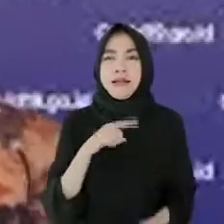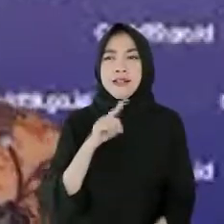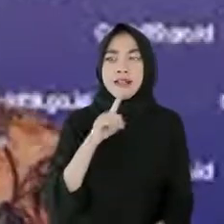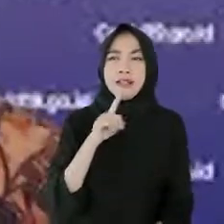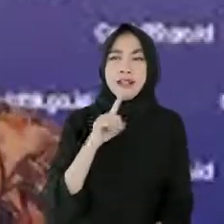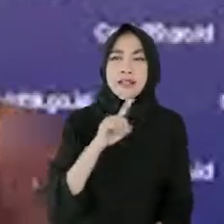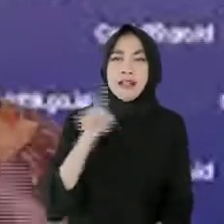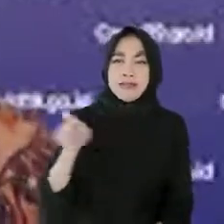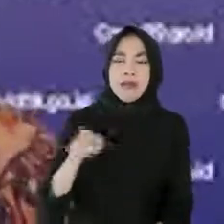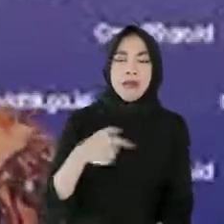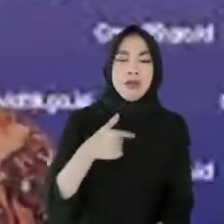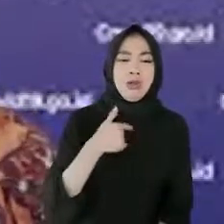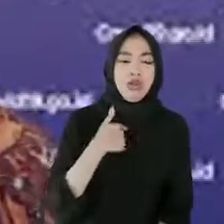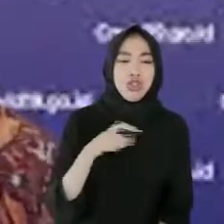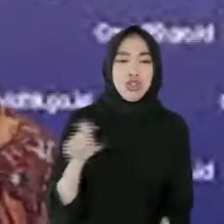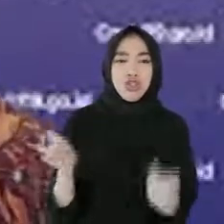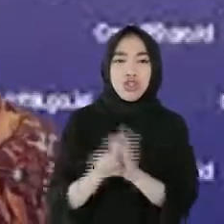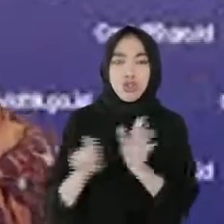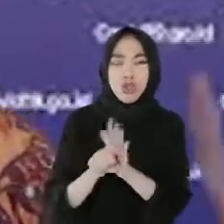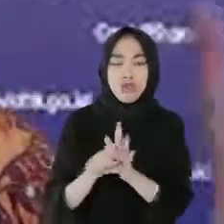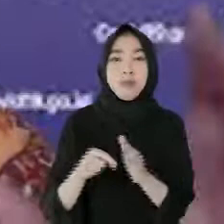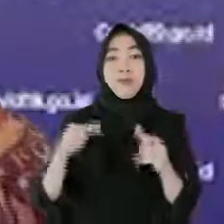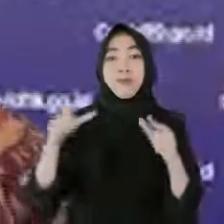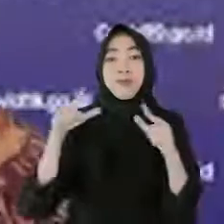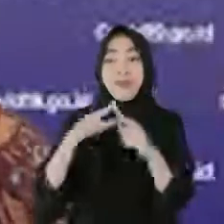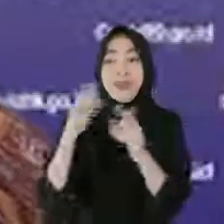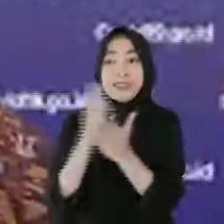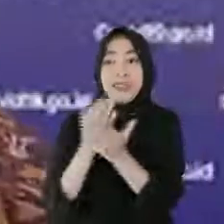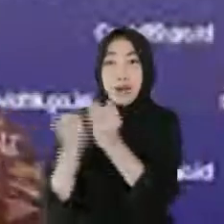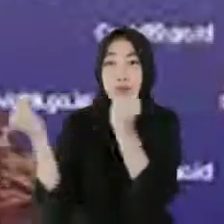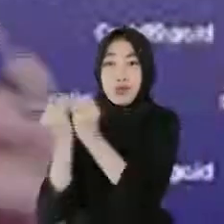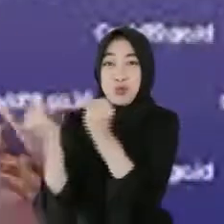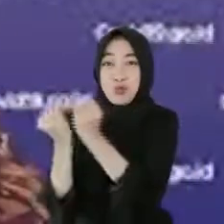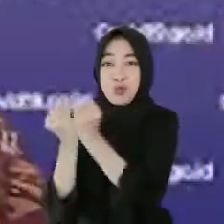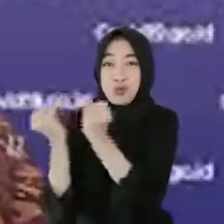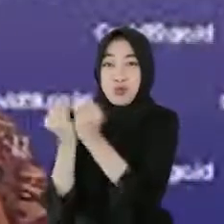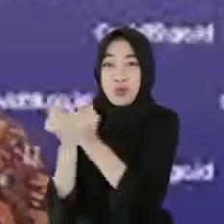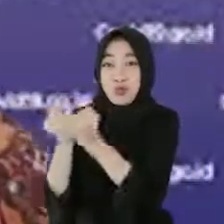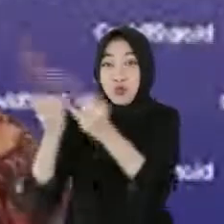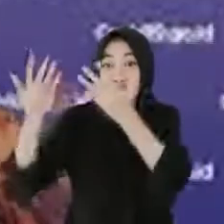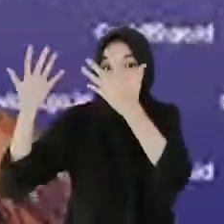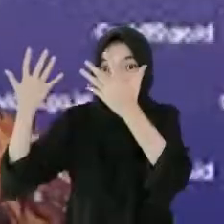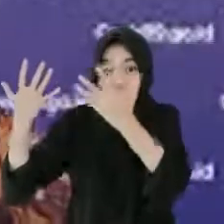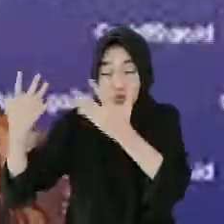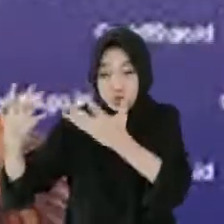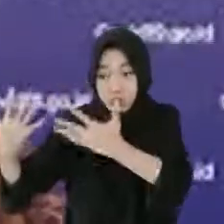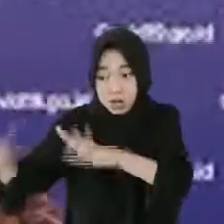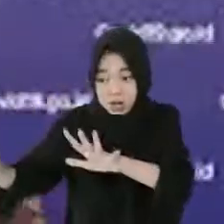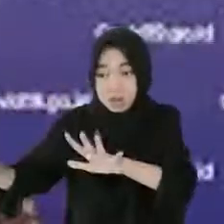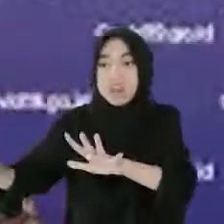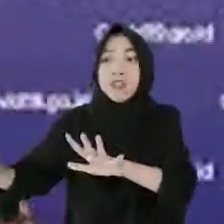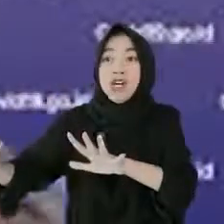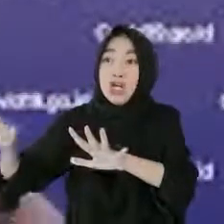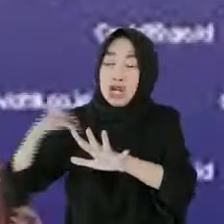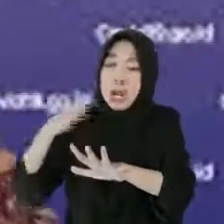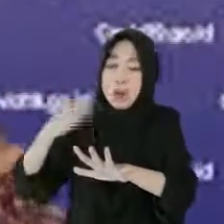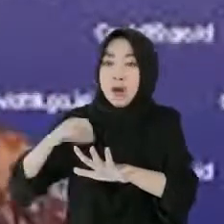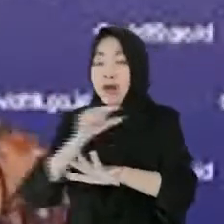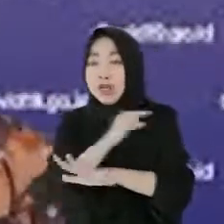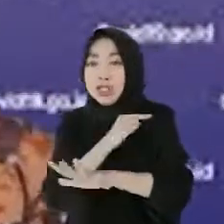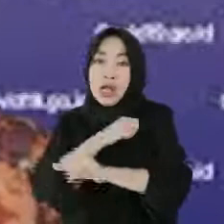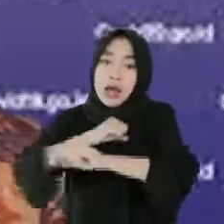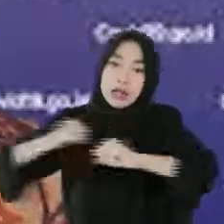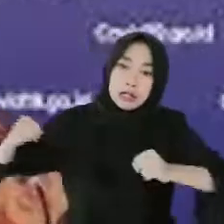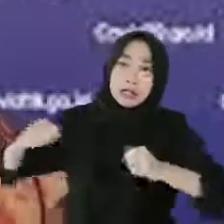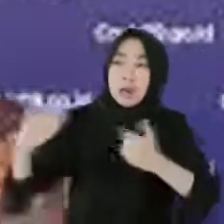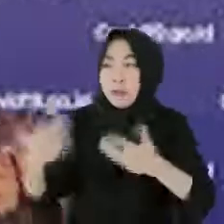mepeg ketika acara ini perhelatan ini selesai lalu seluruh orang yang terlibat di situ kembali